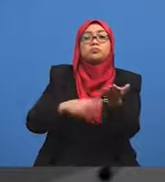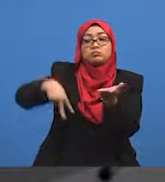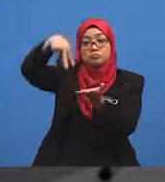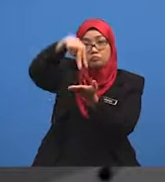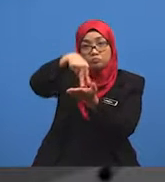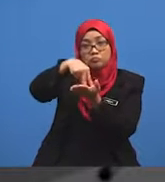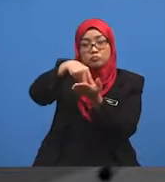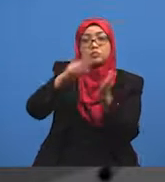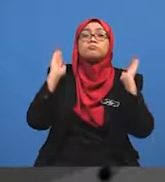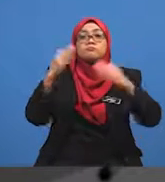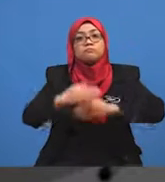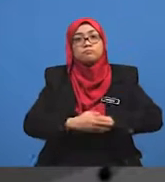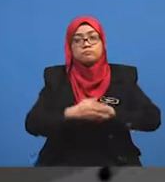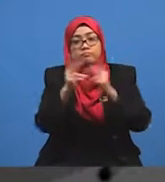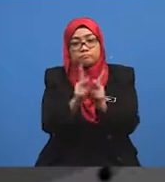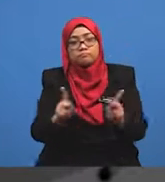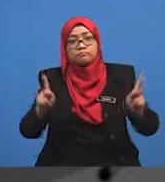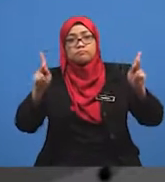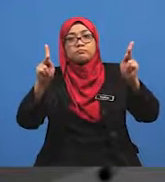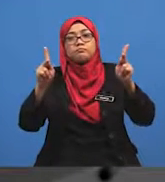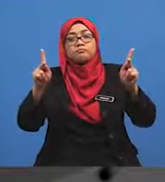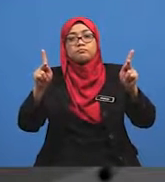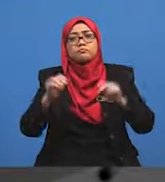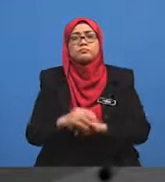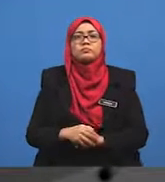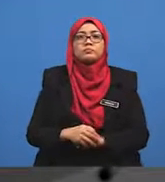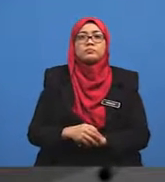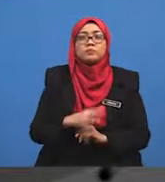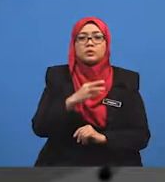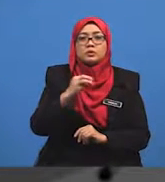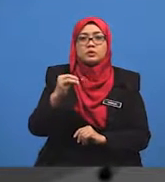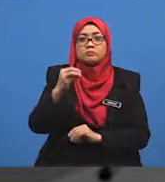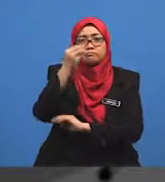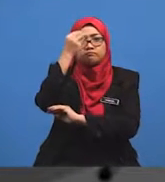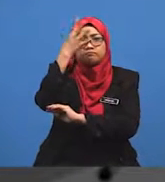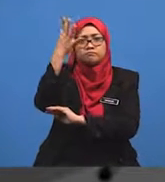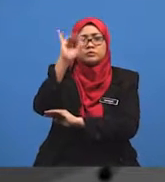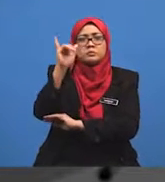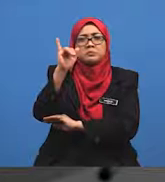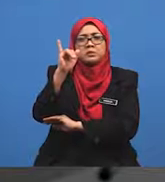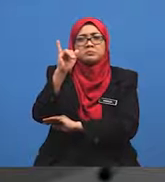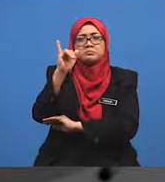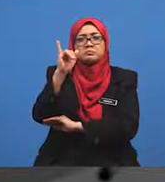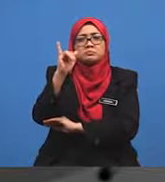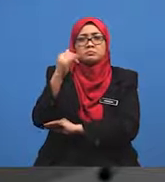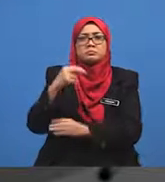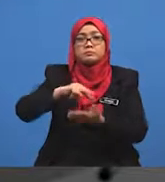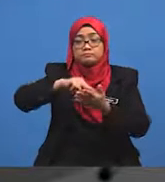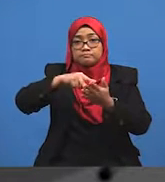kuburnya. Sudah itu Rasulullah SAW menyeru Ummu Mahjan dari atas kuburnya. Sabda Rasulullah,